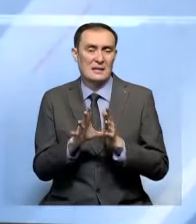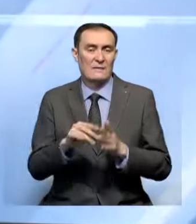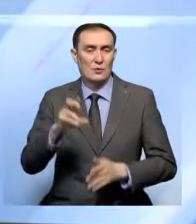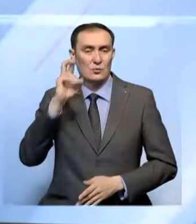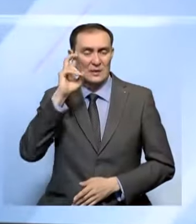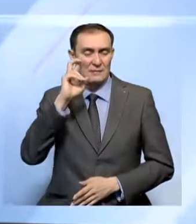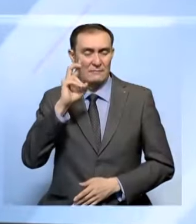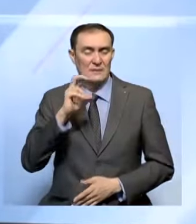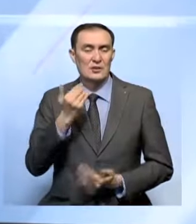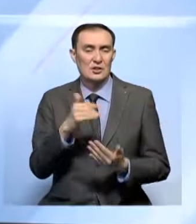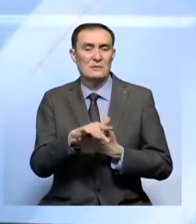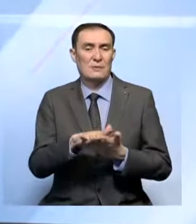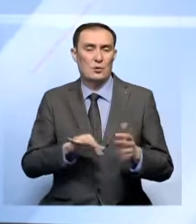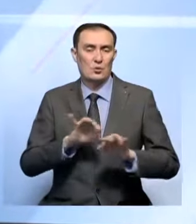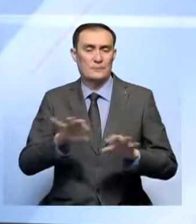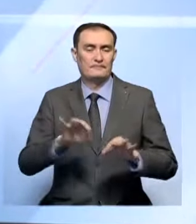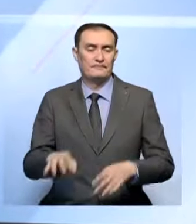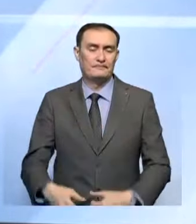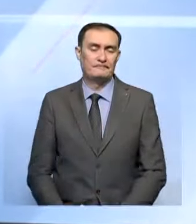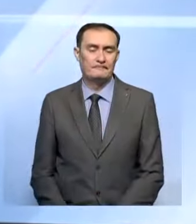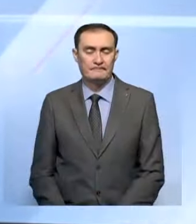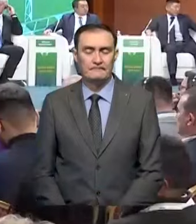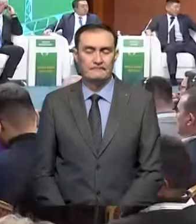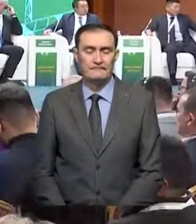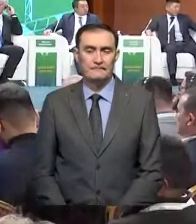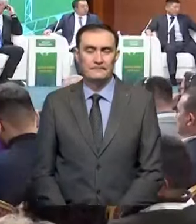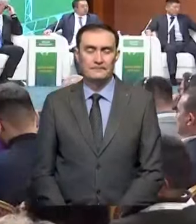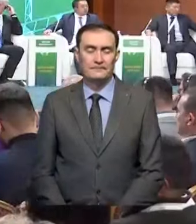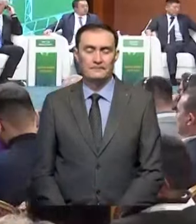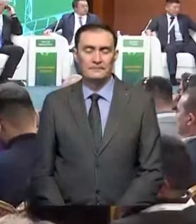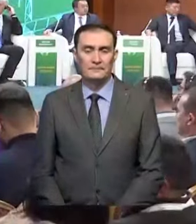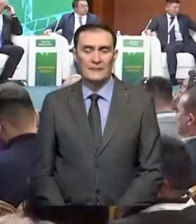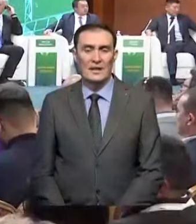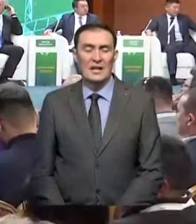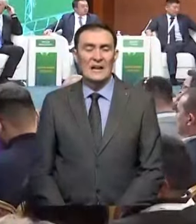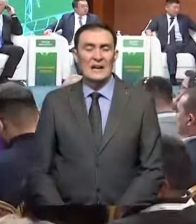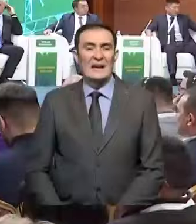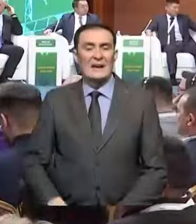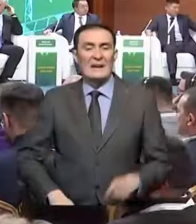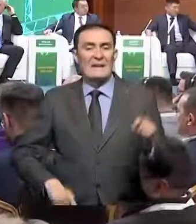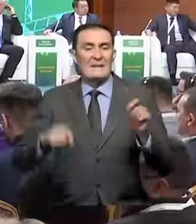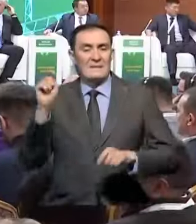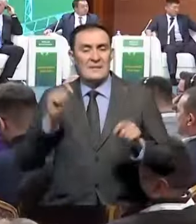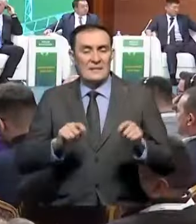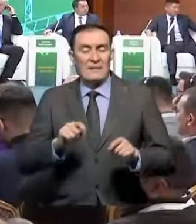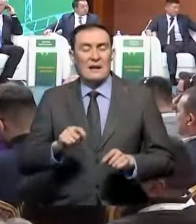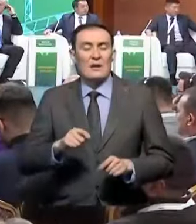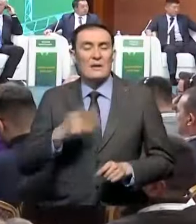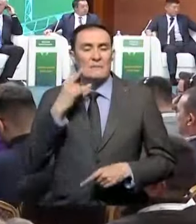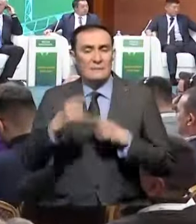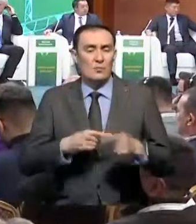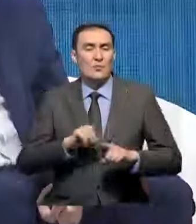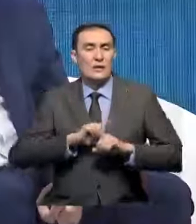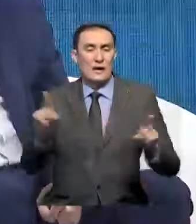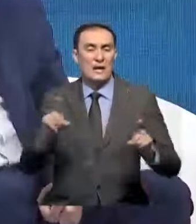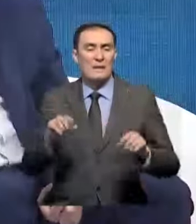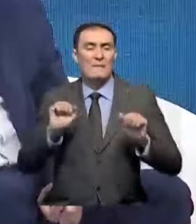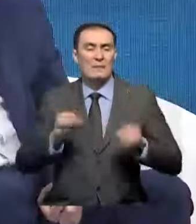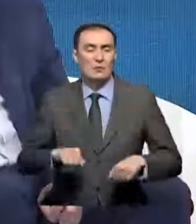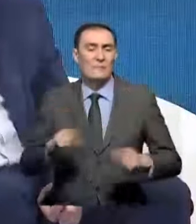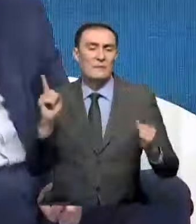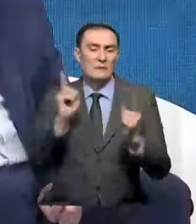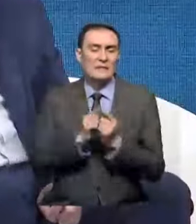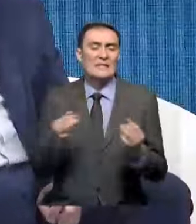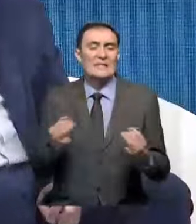стране Тимур Сапар продолжит тему фестиваль казах гнф уже не первый год становится уникальной площадкой Где